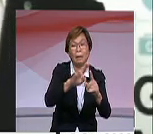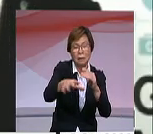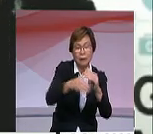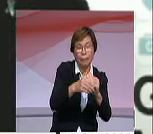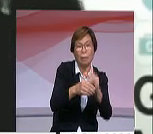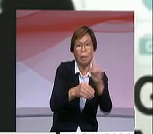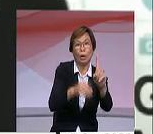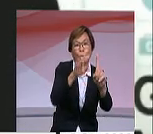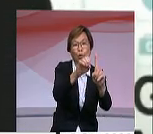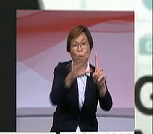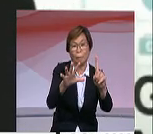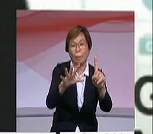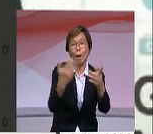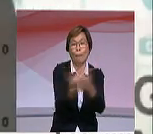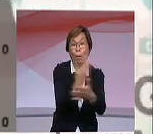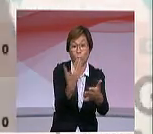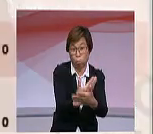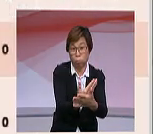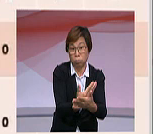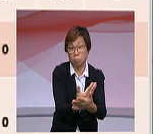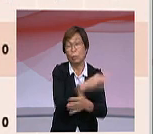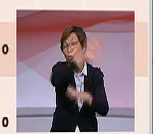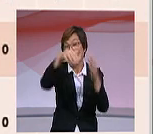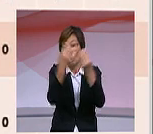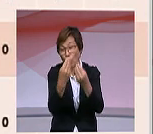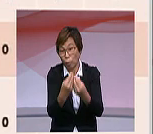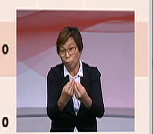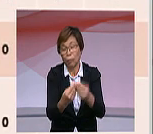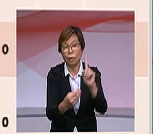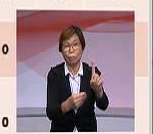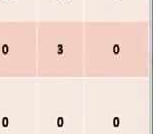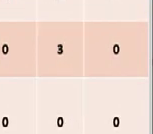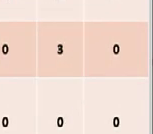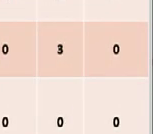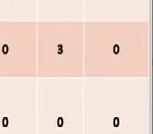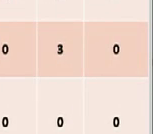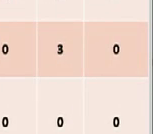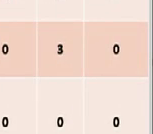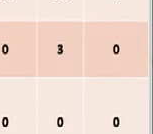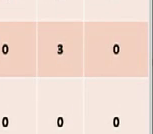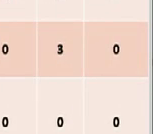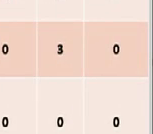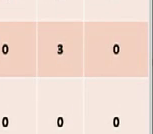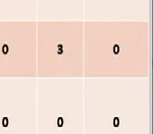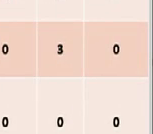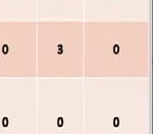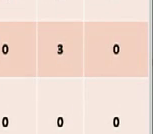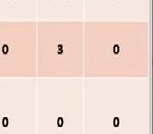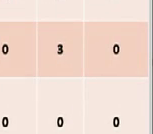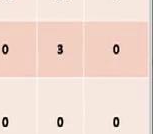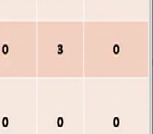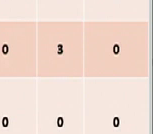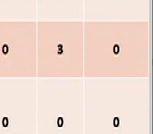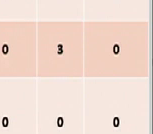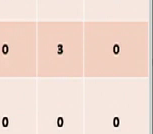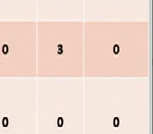pertambahan 105 kes baru menjadikan jumlah keseluruhan 132 dan jumlah individu yang disaring setakat ini